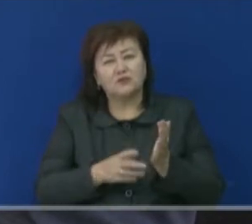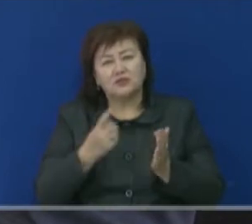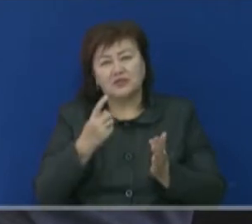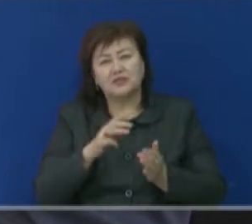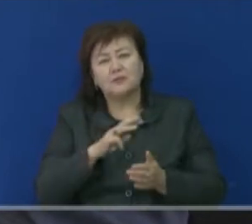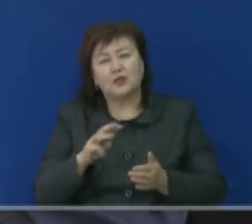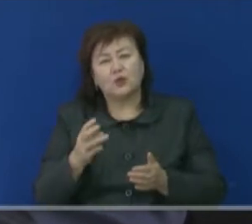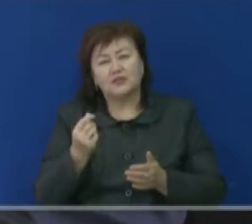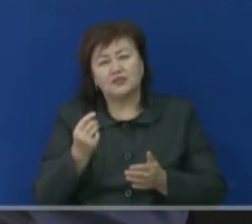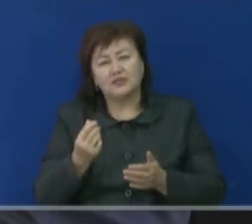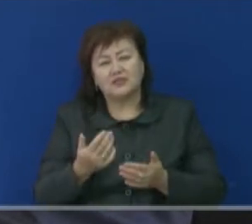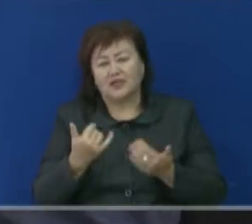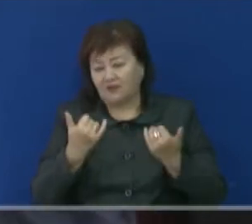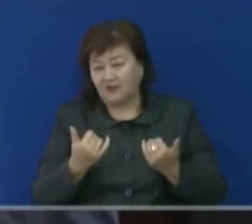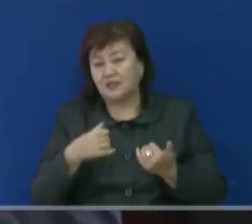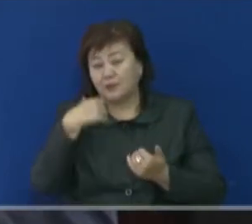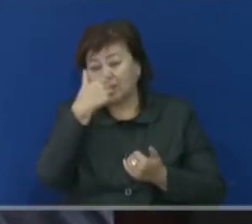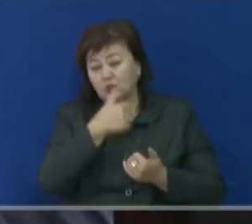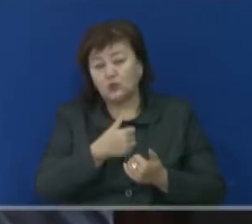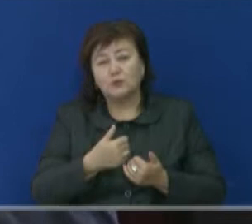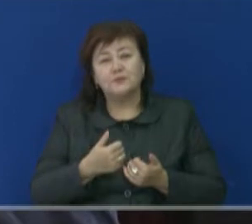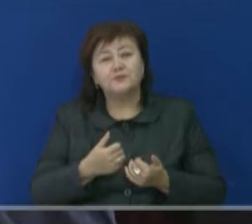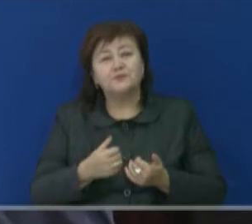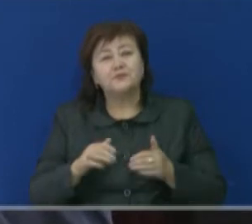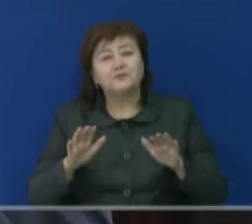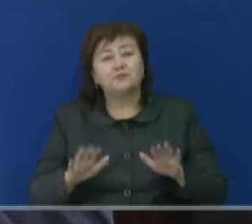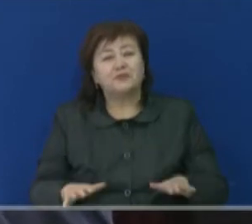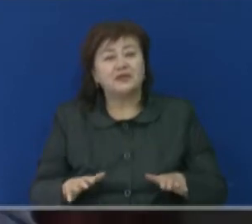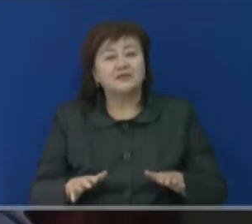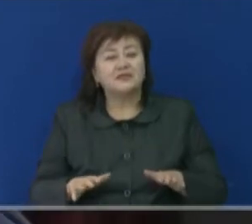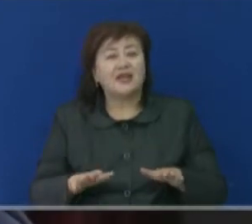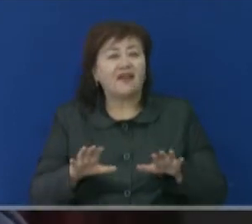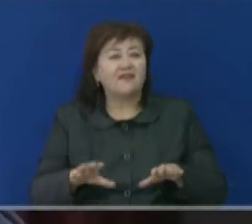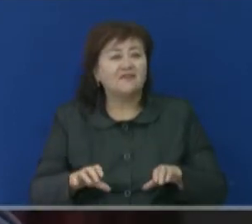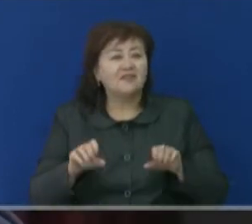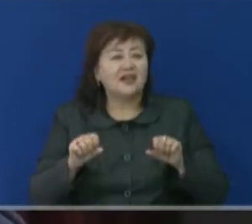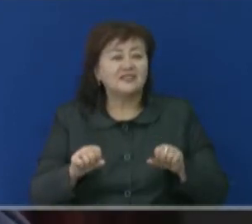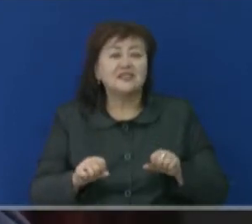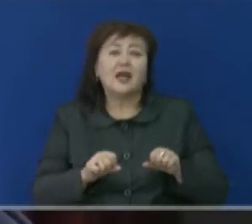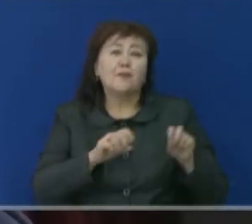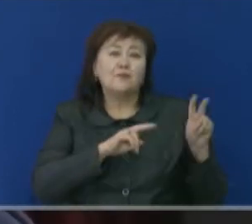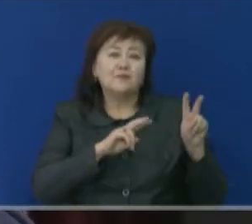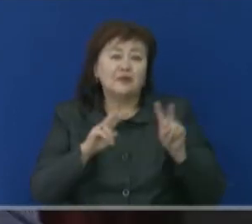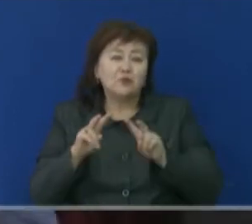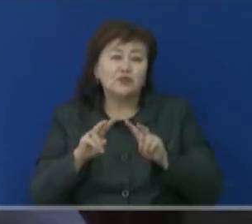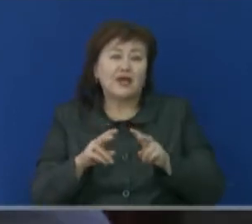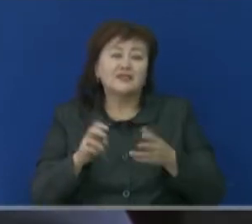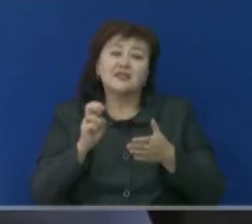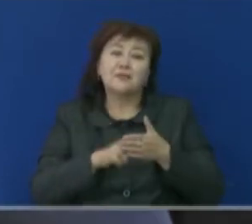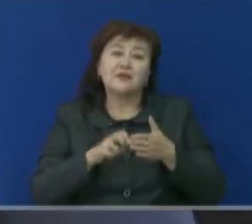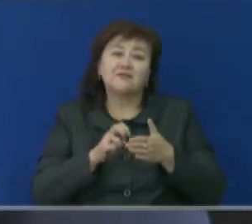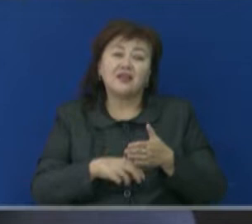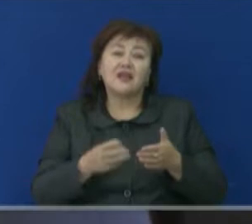құрады. Жергілікті атқарушы органның негізгі міндеті халықтың әл-ауқаты мен өмір сүру сапасын қамтамасыз ету. Қаланың